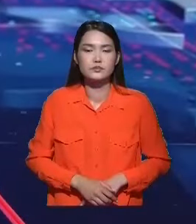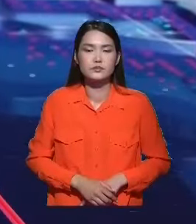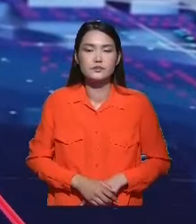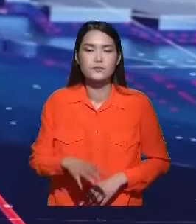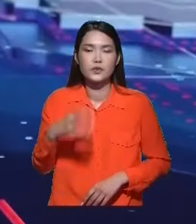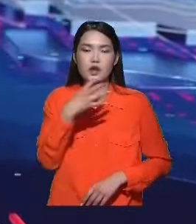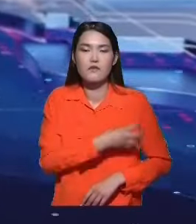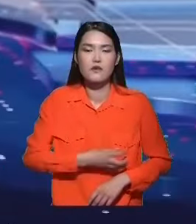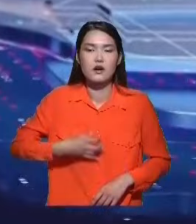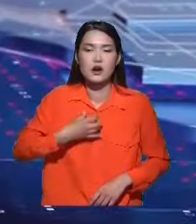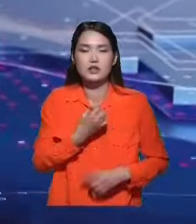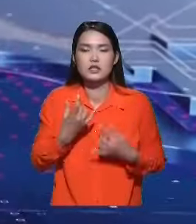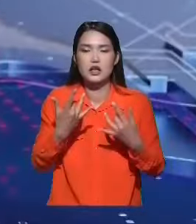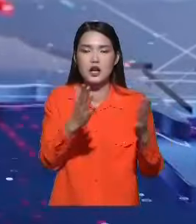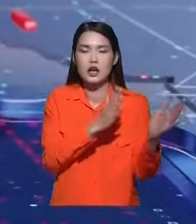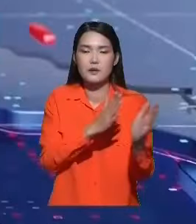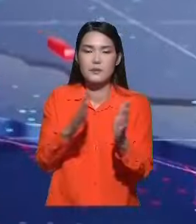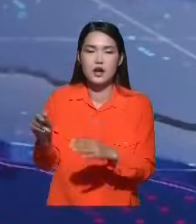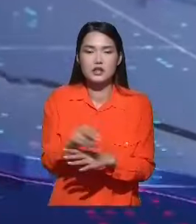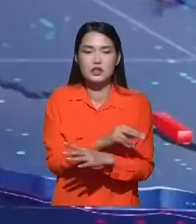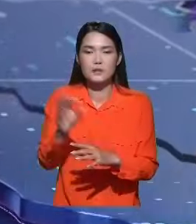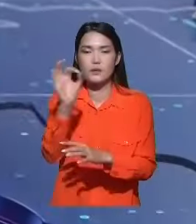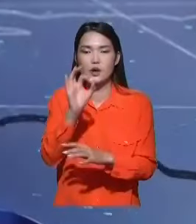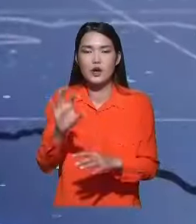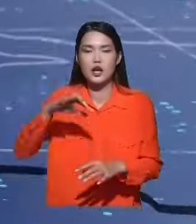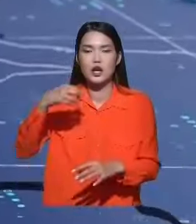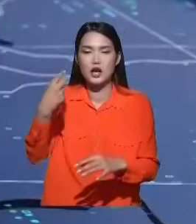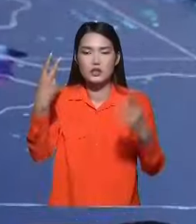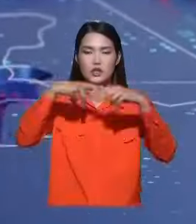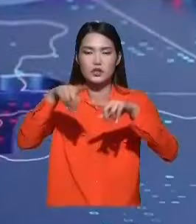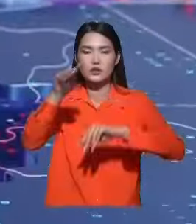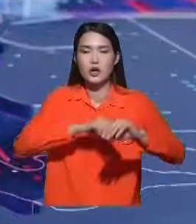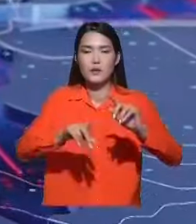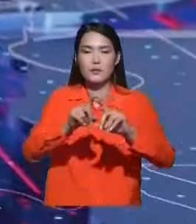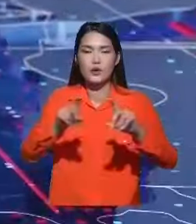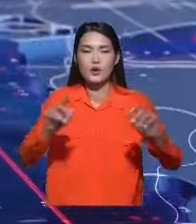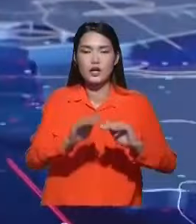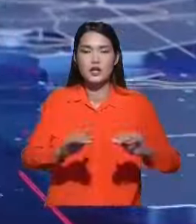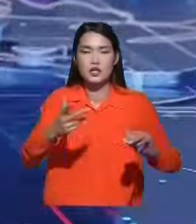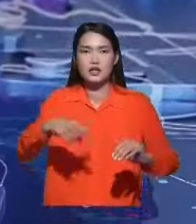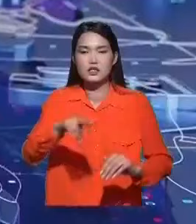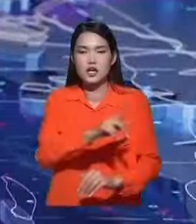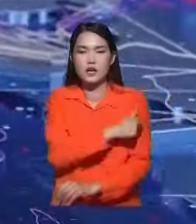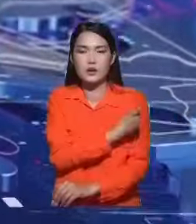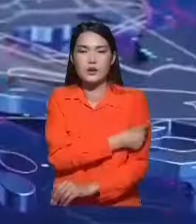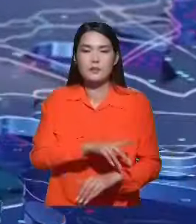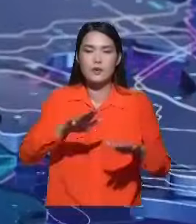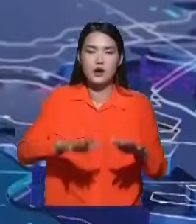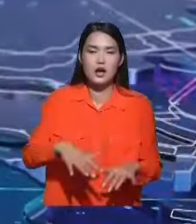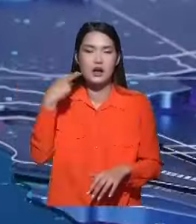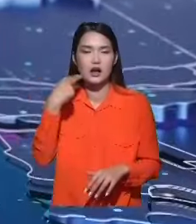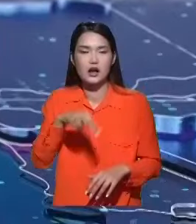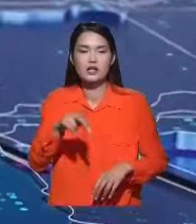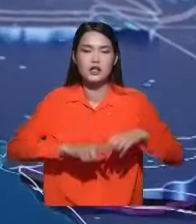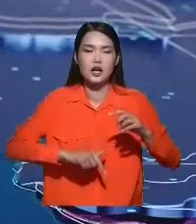Важно в приоритетном порядке отремонтировать объекты социальной инфраструктуры. Это школы и детсады, больницы и поликлиники. Качество строительных